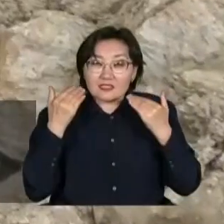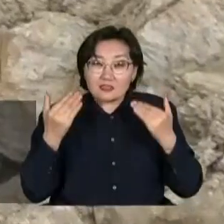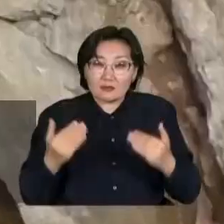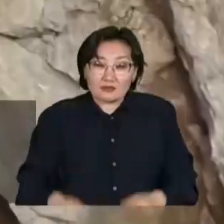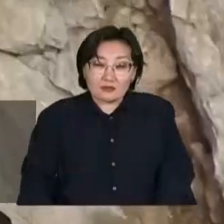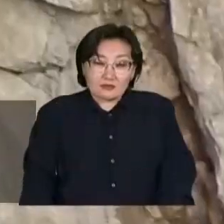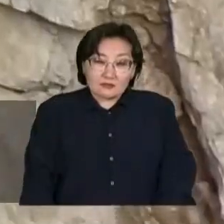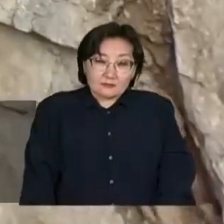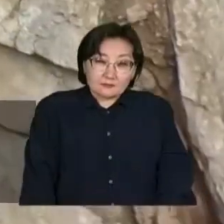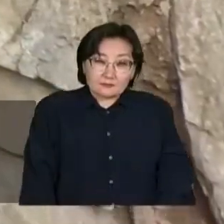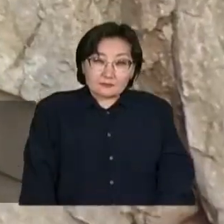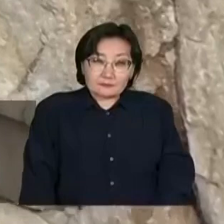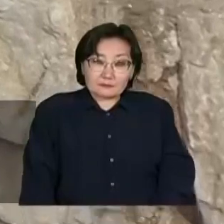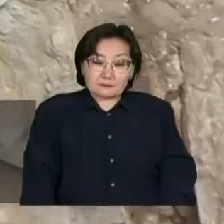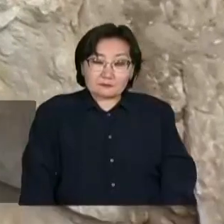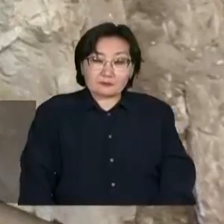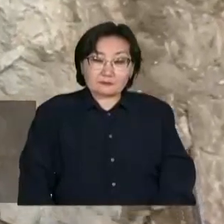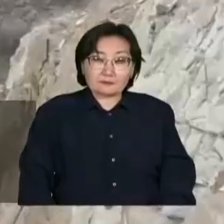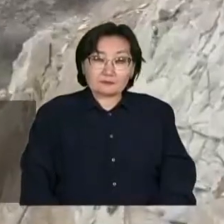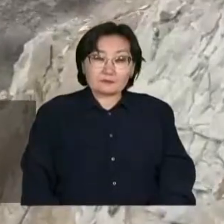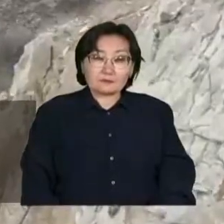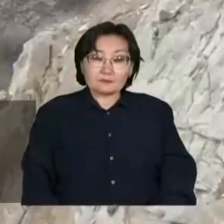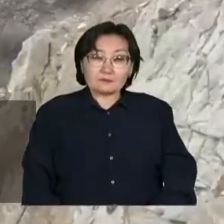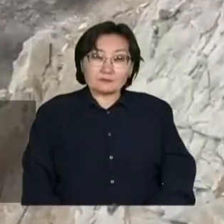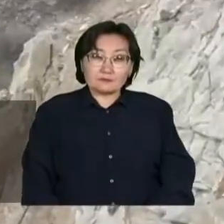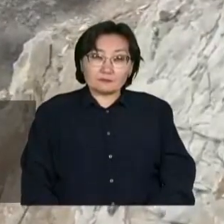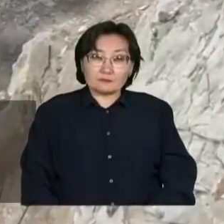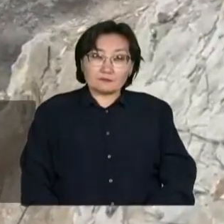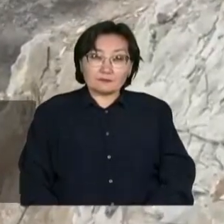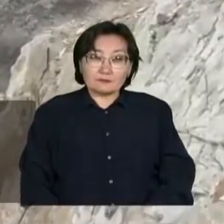Диана Тұрлыбек, Мирас Анитов, Алматы телеарнасы, Жетісу облысынан.